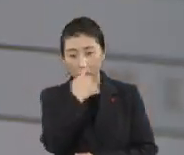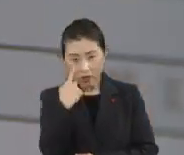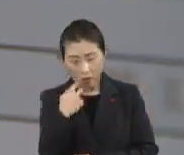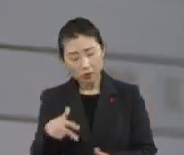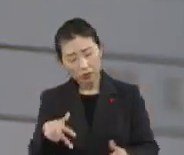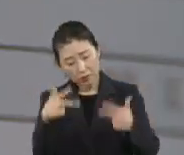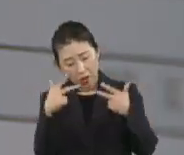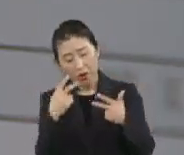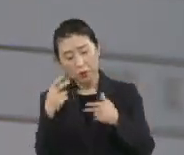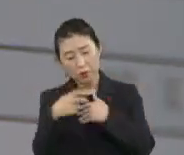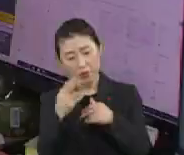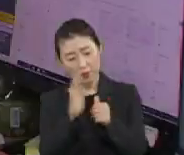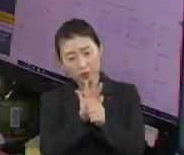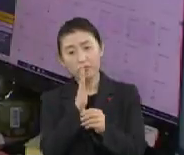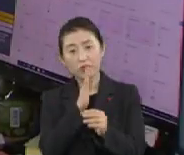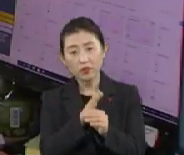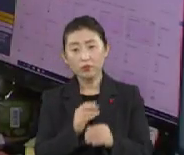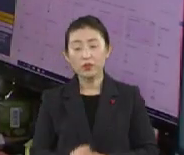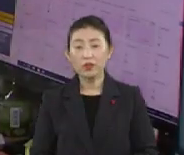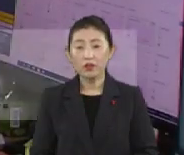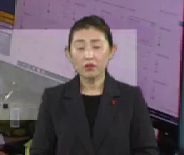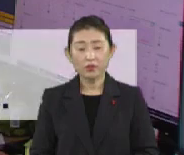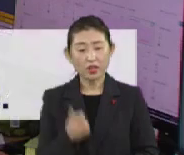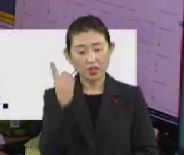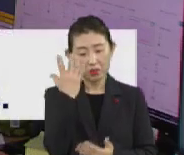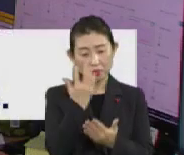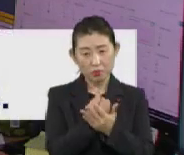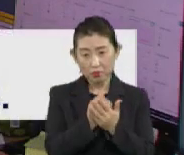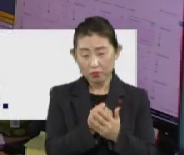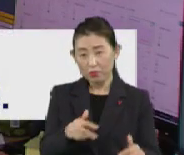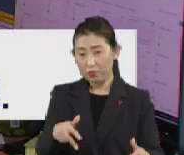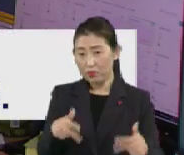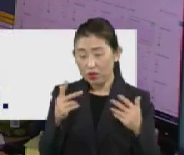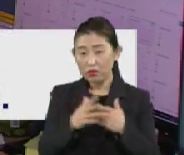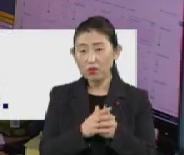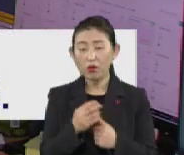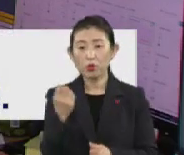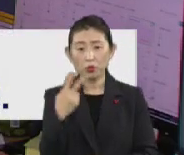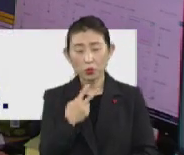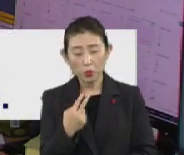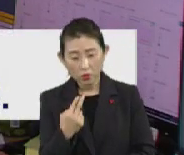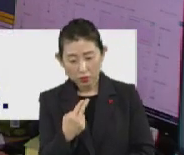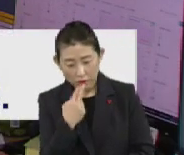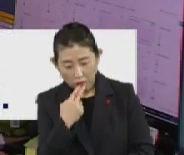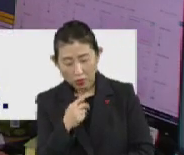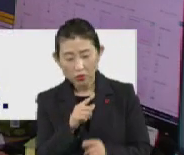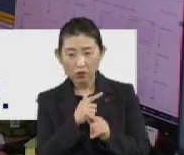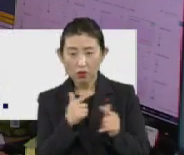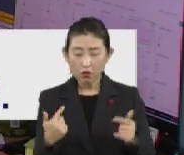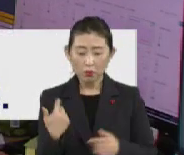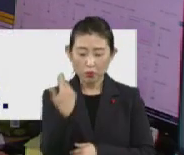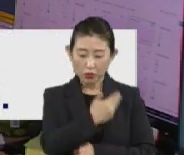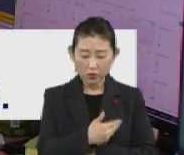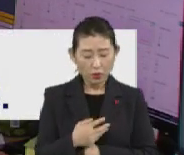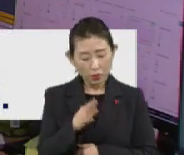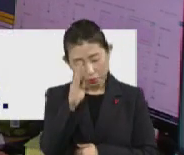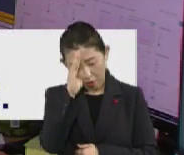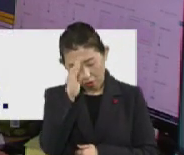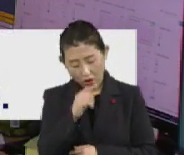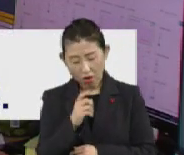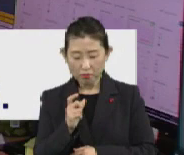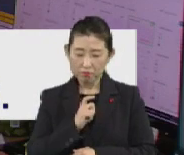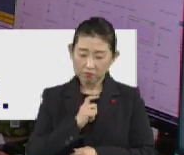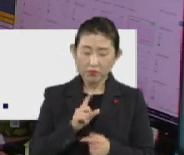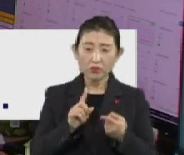있습니다. 환자분들이 어플을 통해서 체온이랑 산소 포화도 본인의 증상 같은 거를 입력해 주시면